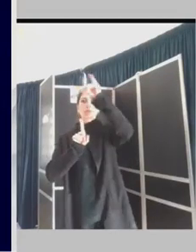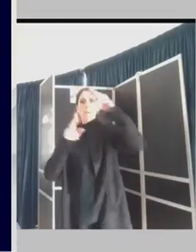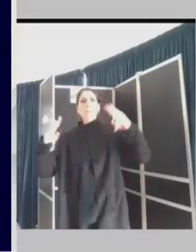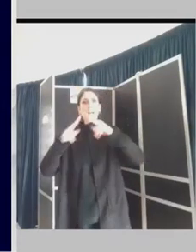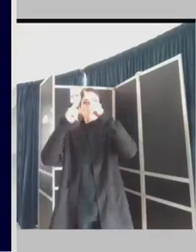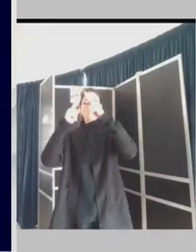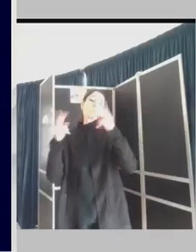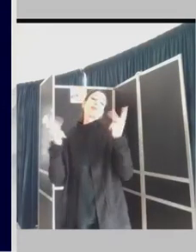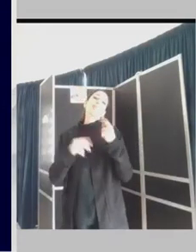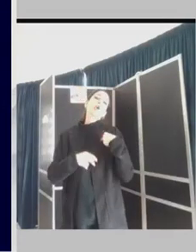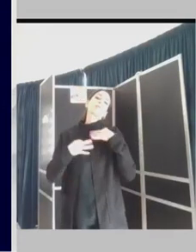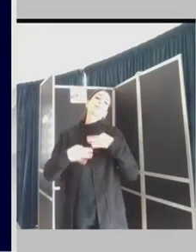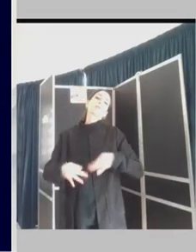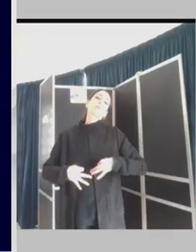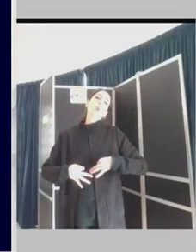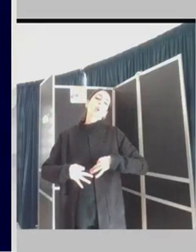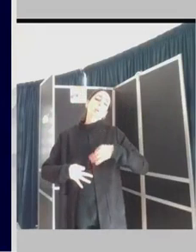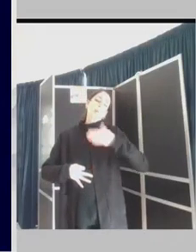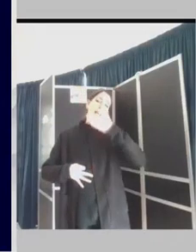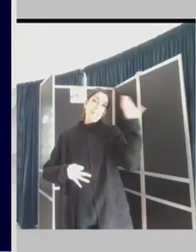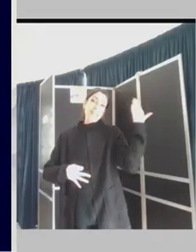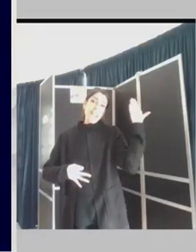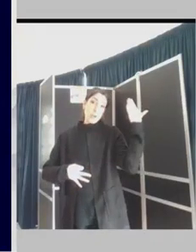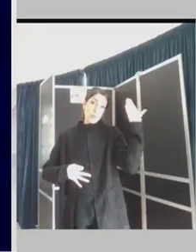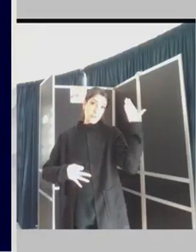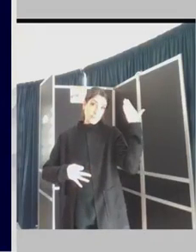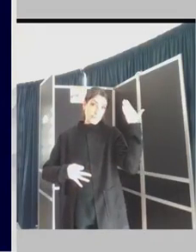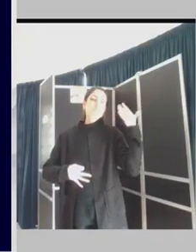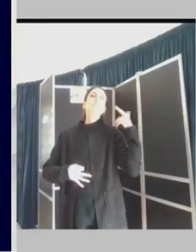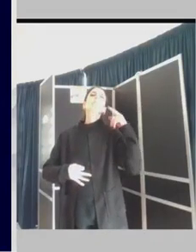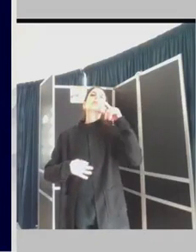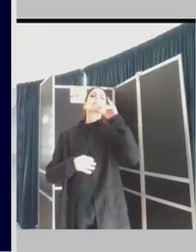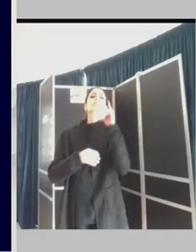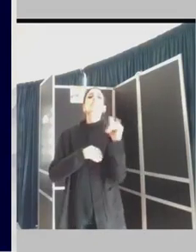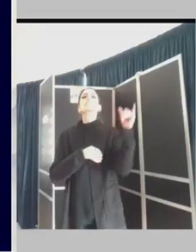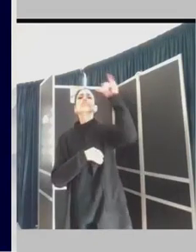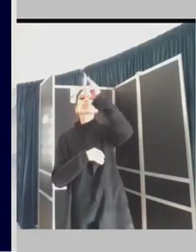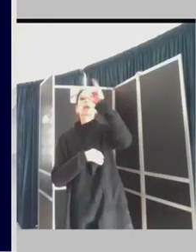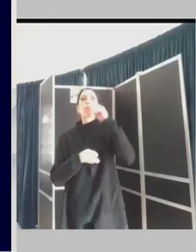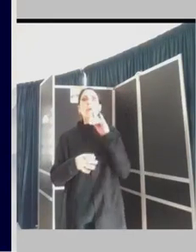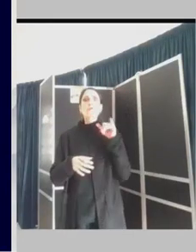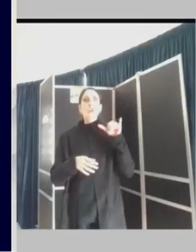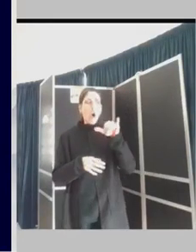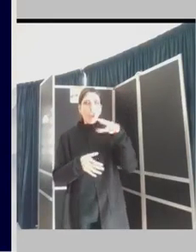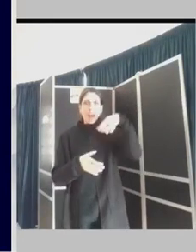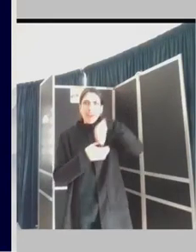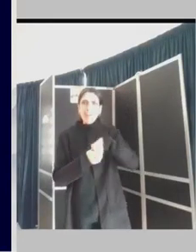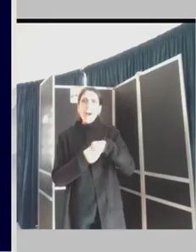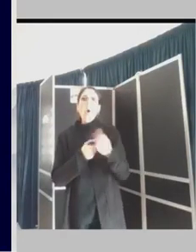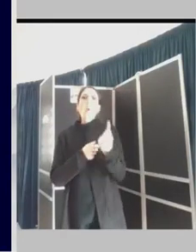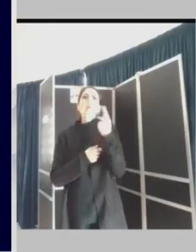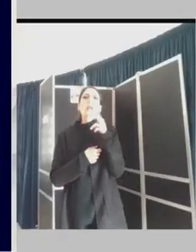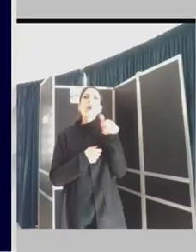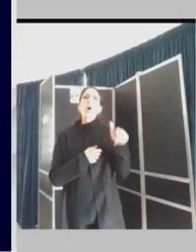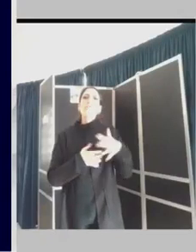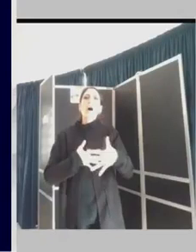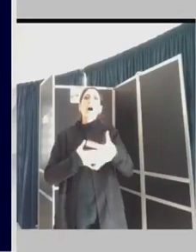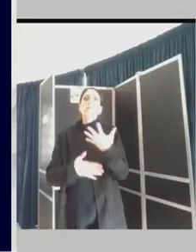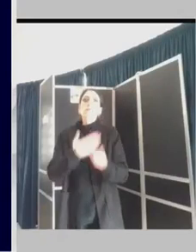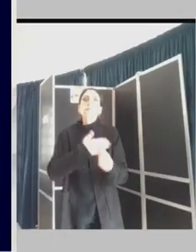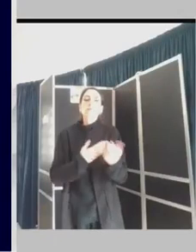anni, una donna incinta partorì. Allora, c'è una percentuale che ci fu spiegata